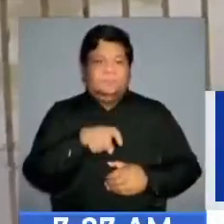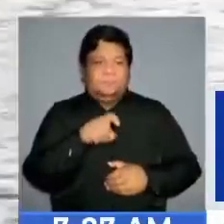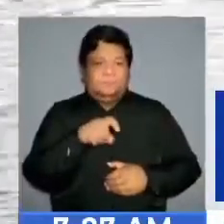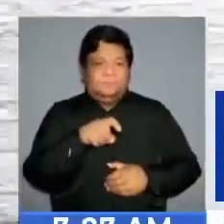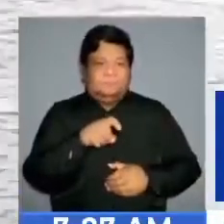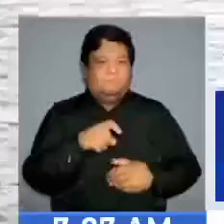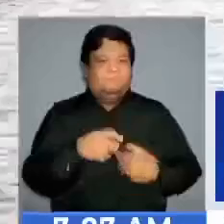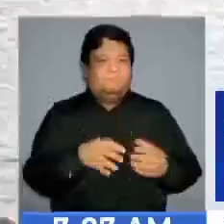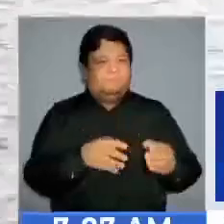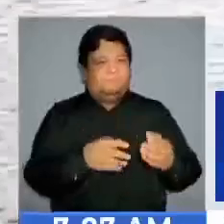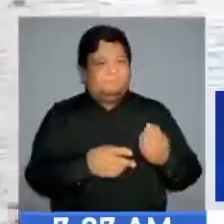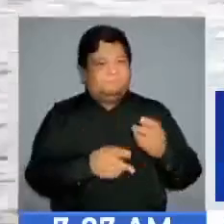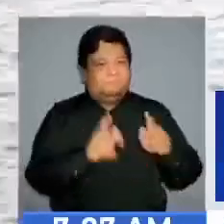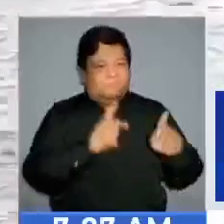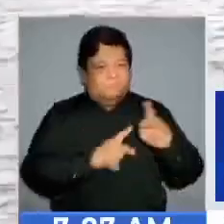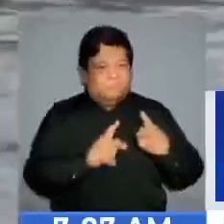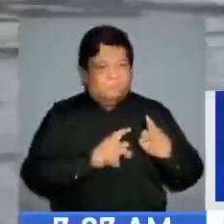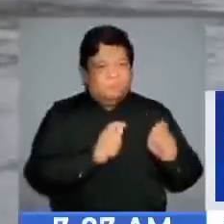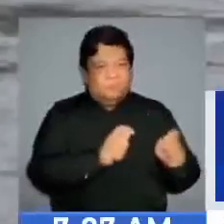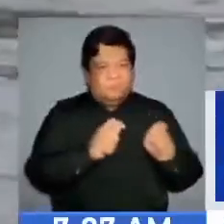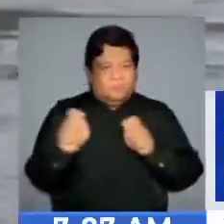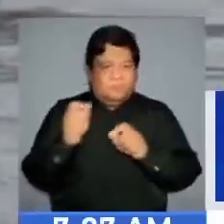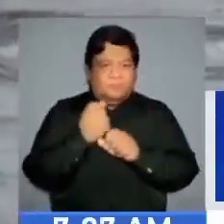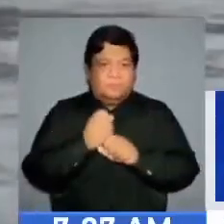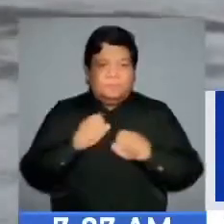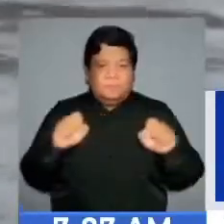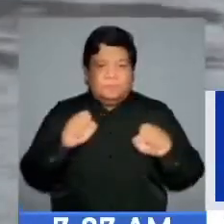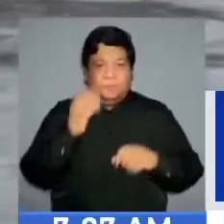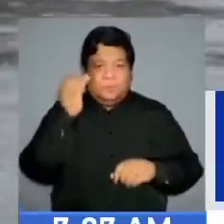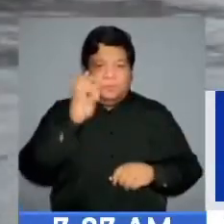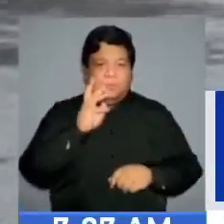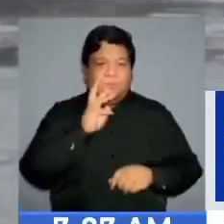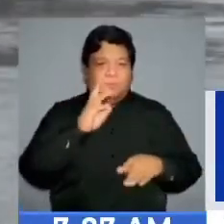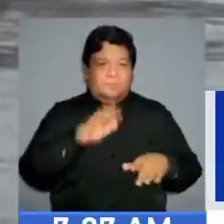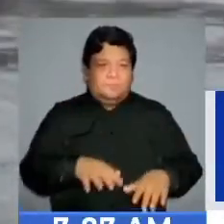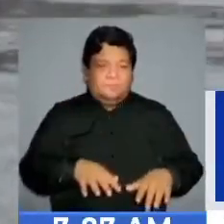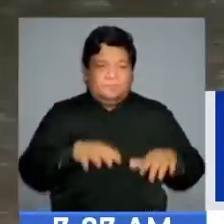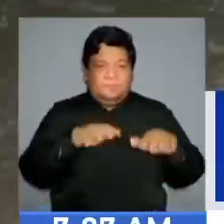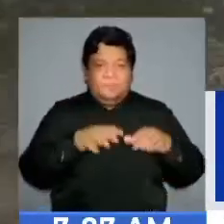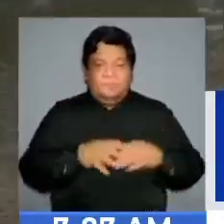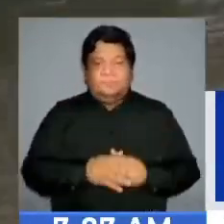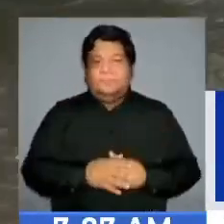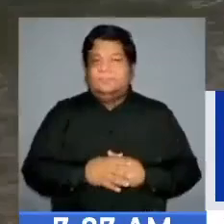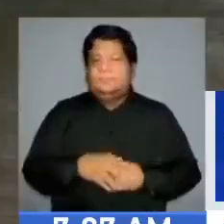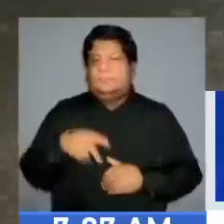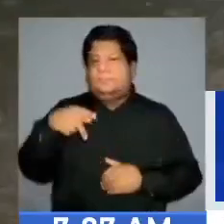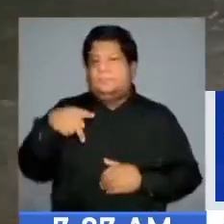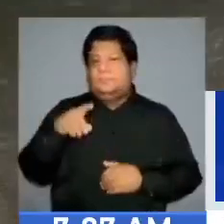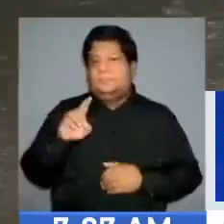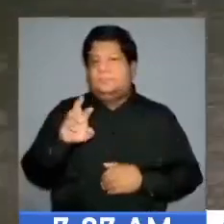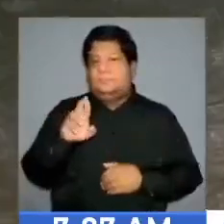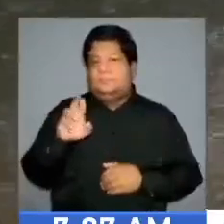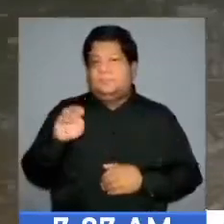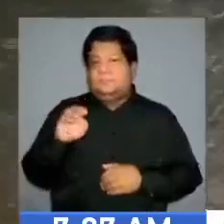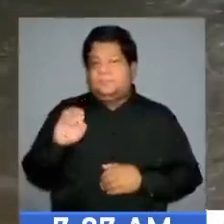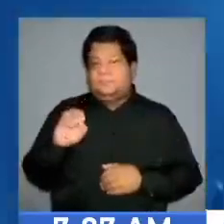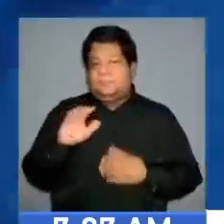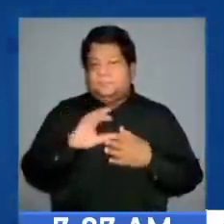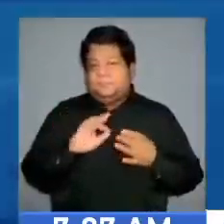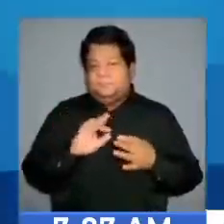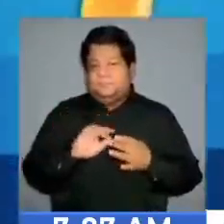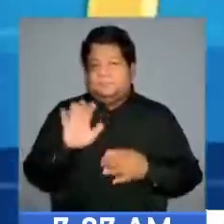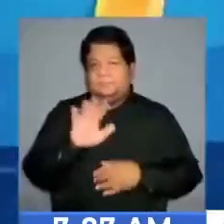bahay pati na rin sa ilang paaralan ayon sa pdrm mahigit p indibidwal ng naila sa